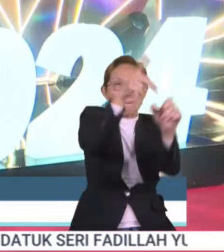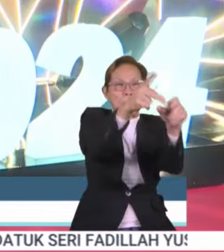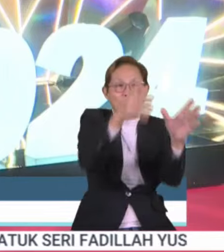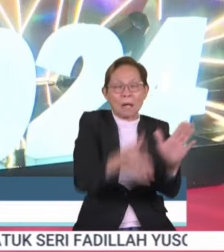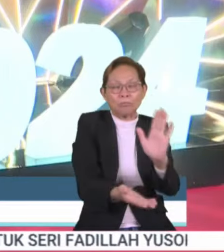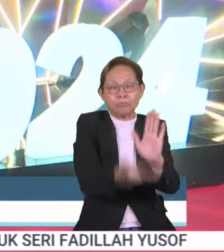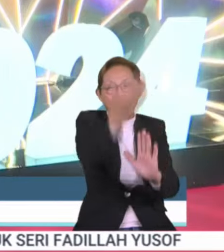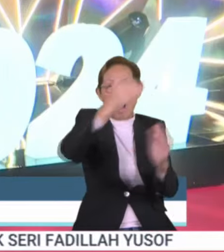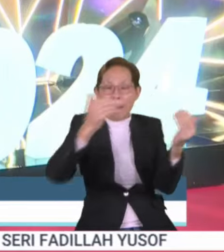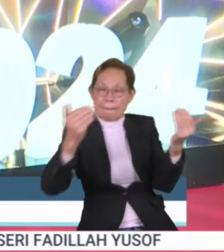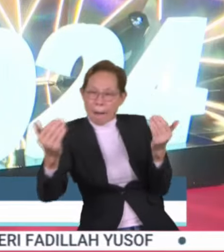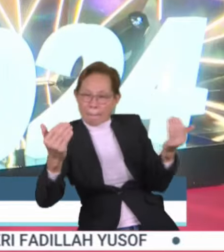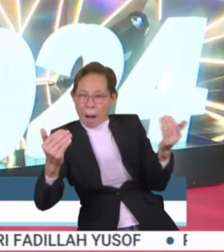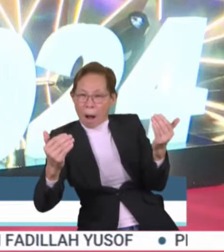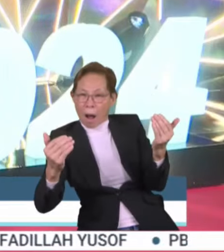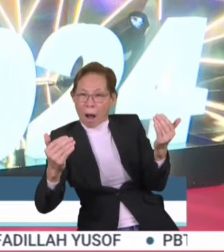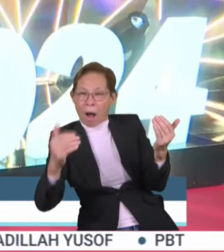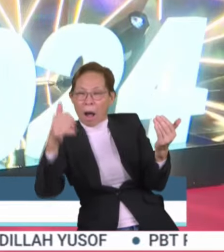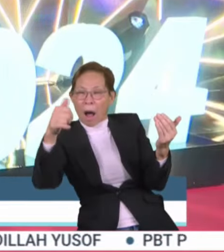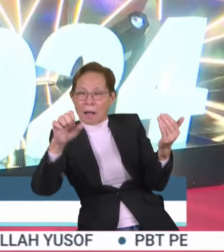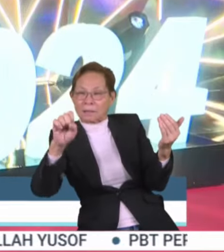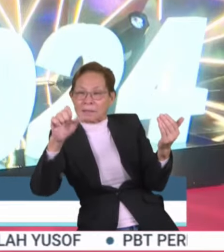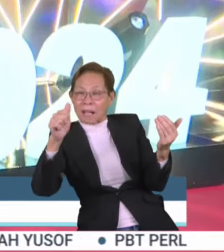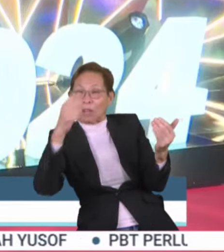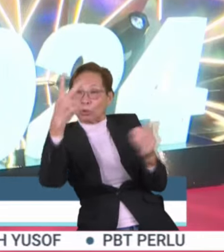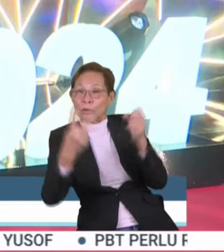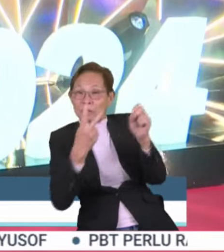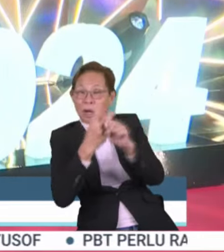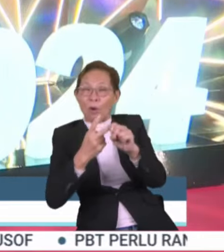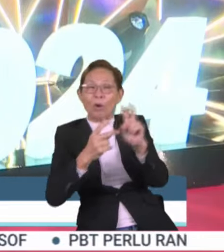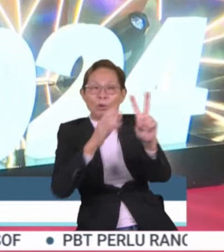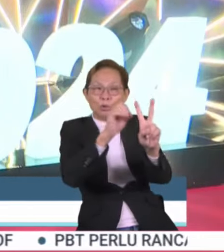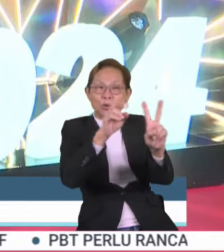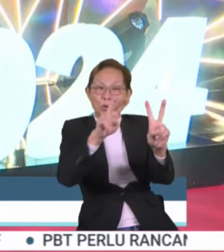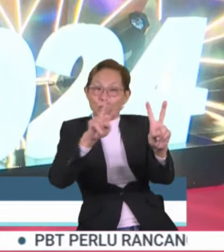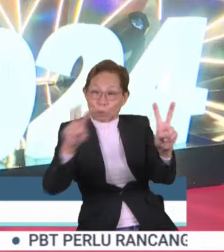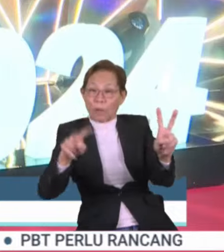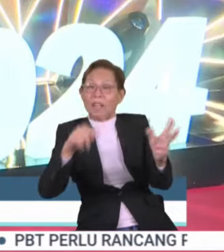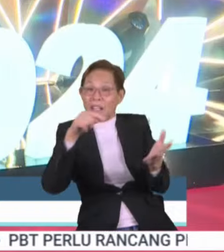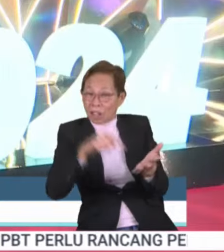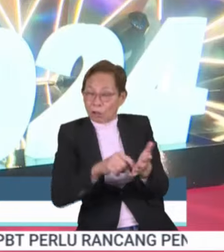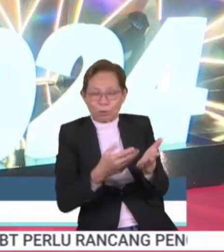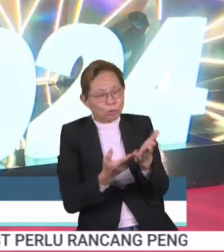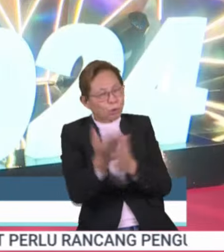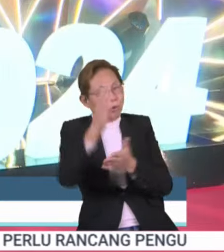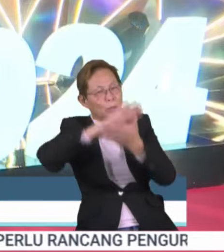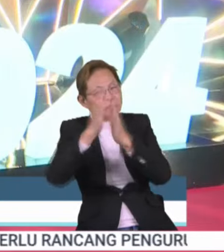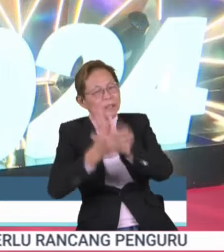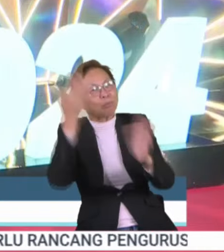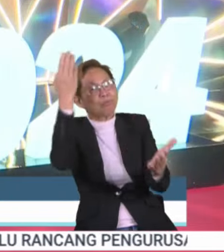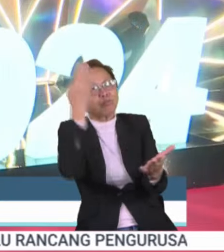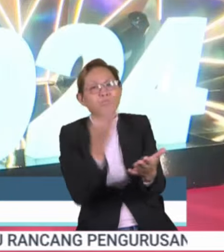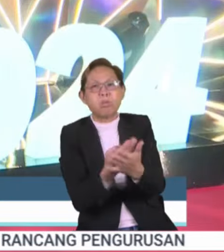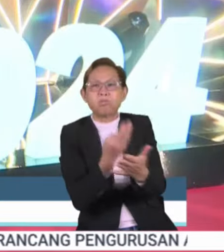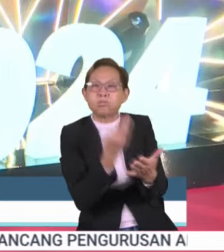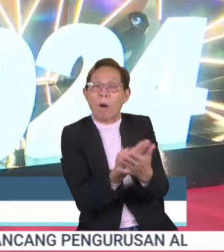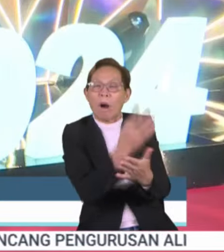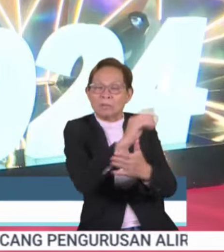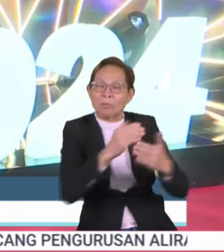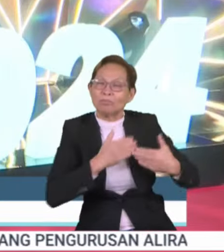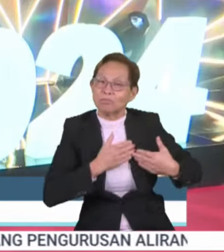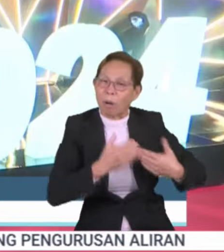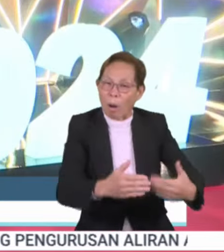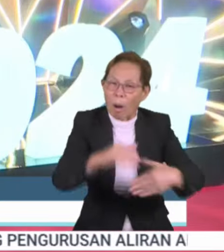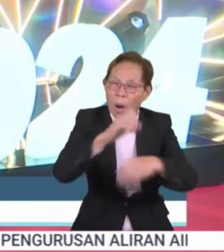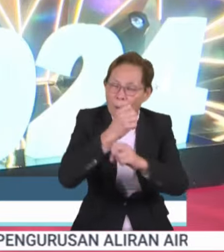penyertaannya berbanding dengan ASA pada 2 tahun lalu 2022. Dan itu sekaligus menjadi bukti dan juga